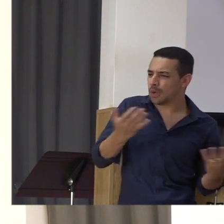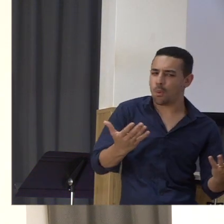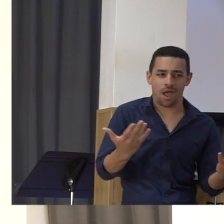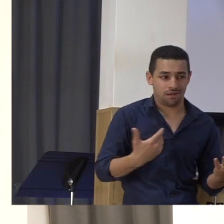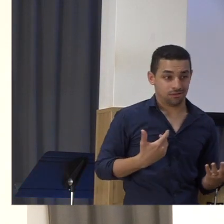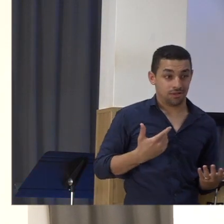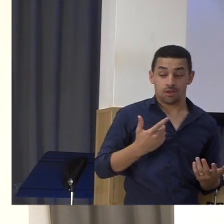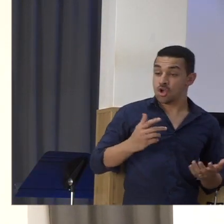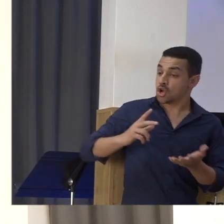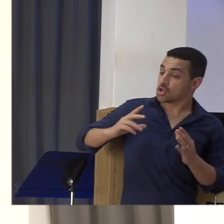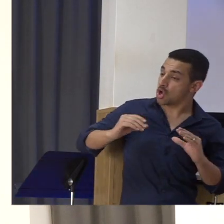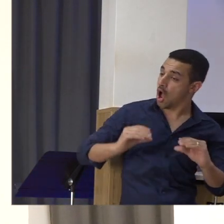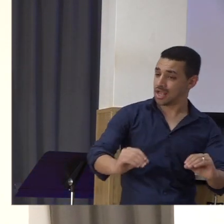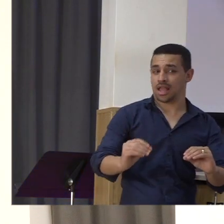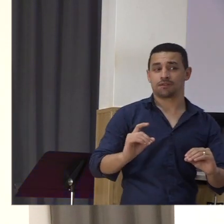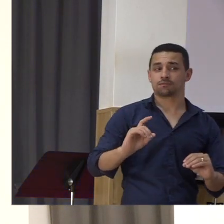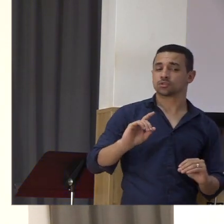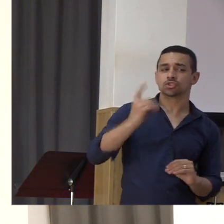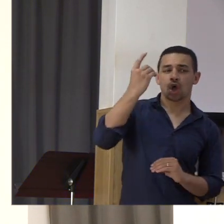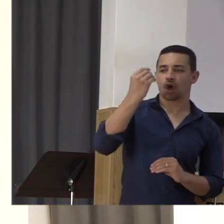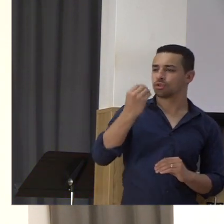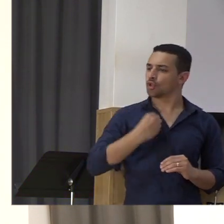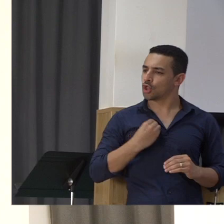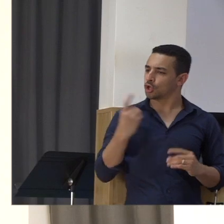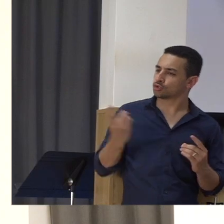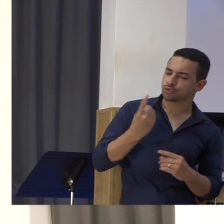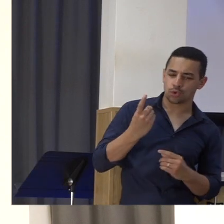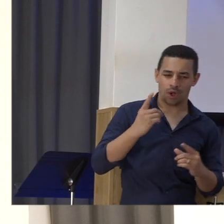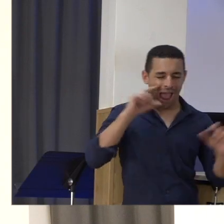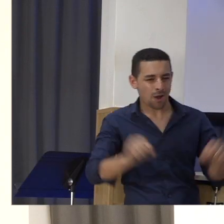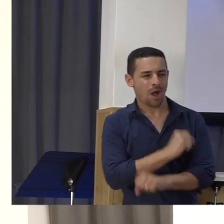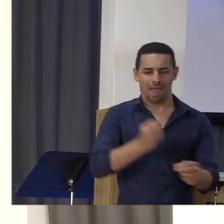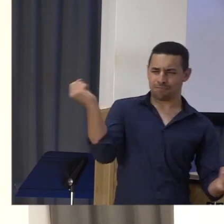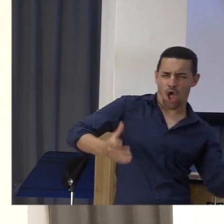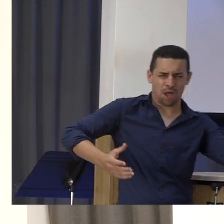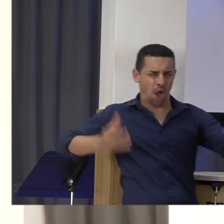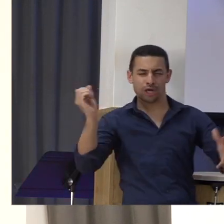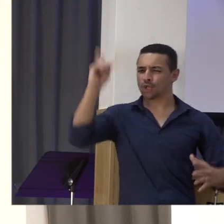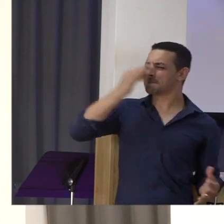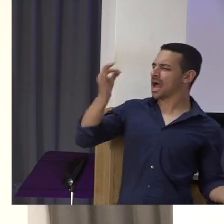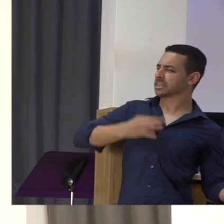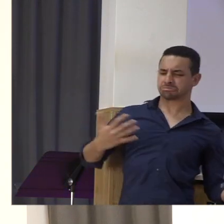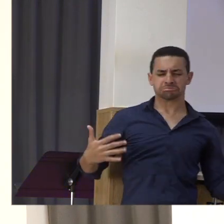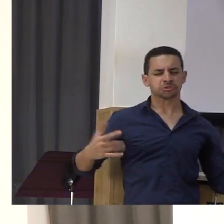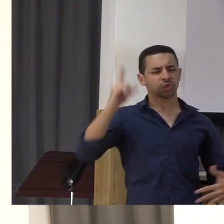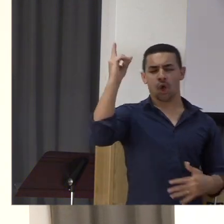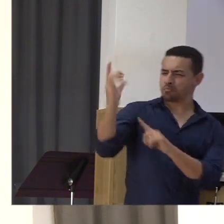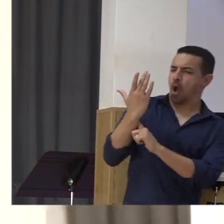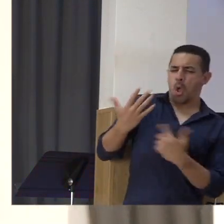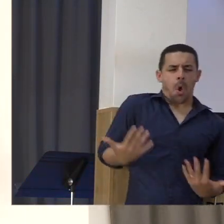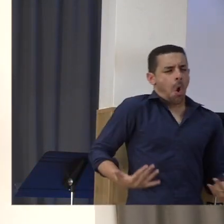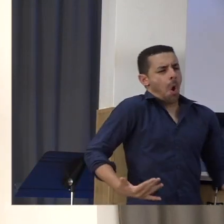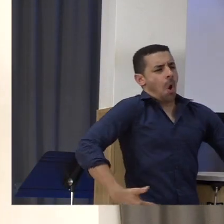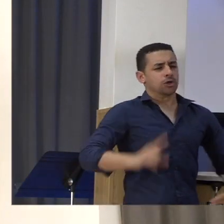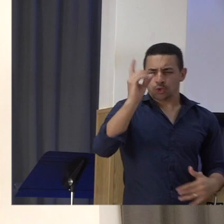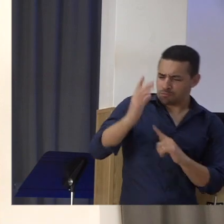que Dieu ne nous conduit pas tout le temps avec le spectaculaire. Ah, Dieu m'a dit, le Seigneur m'a révélé, le